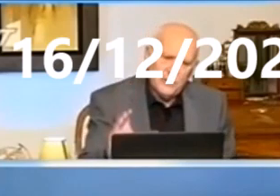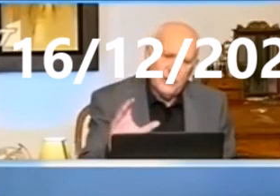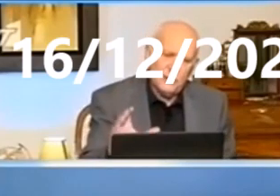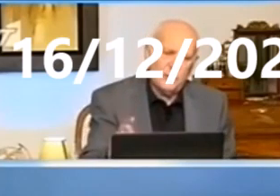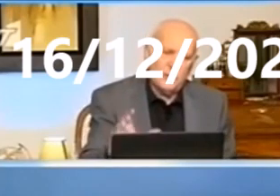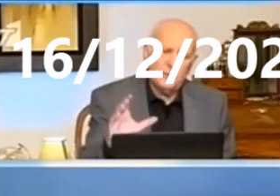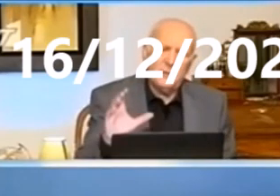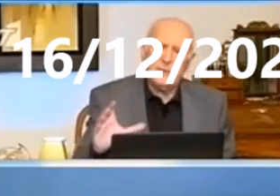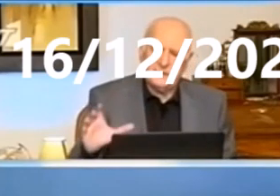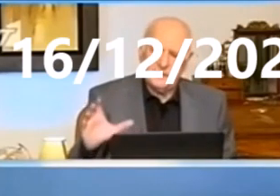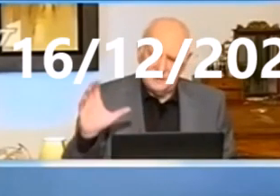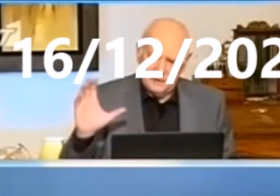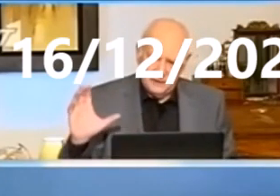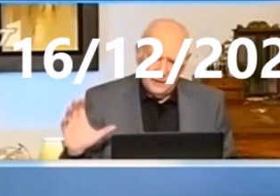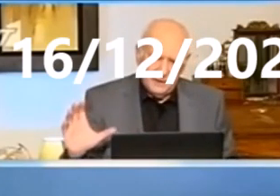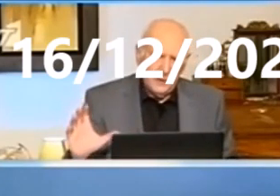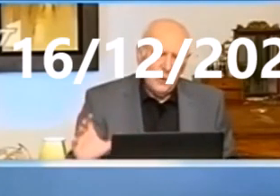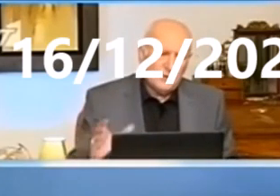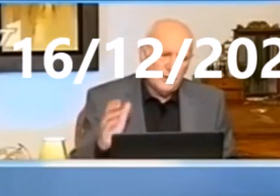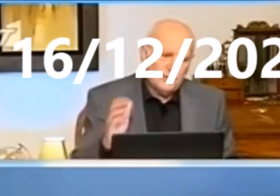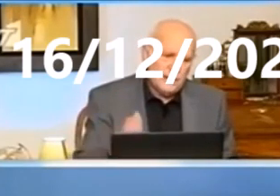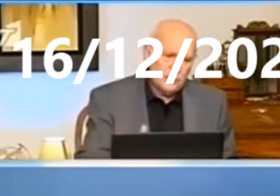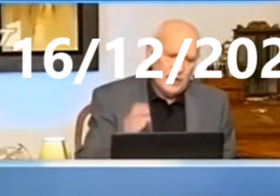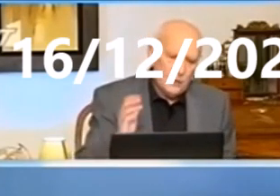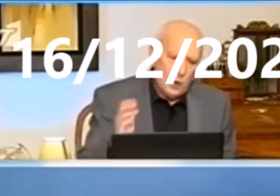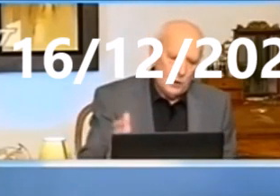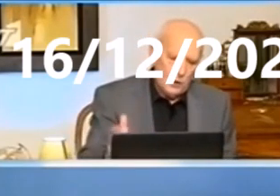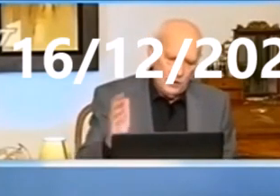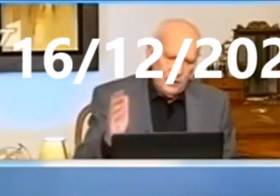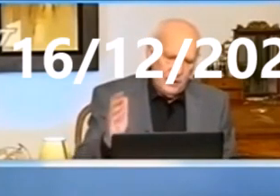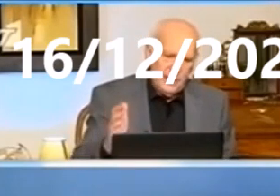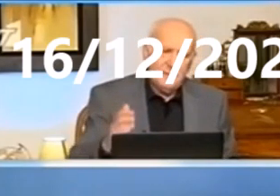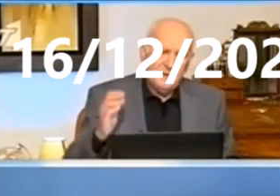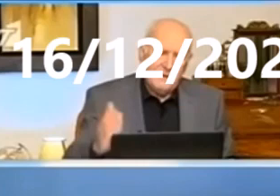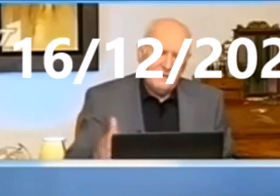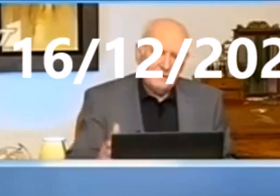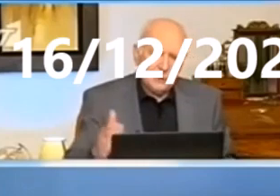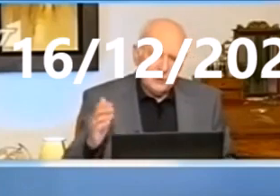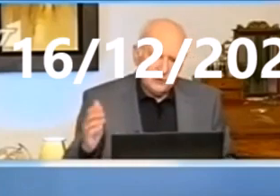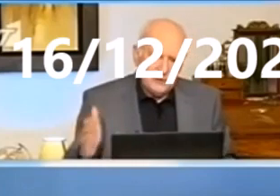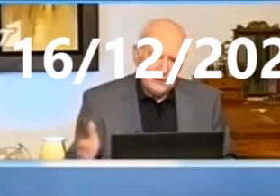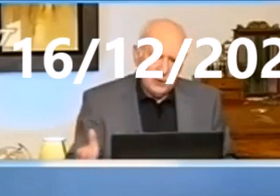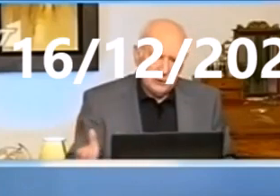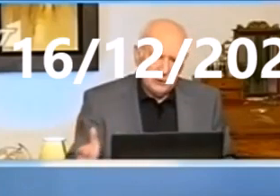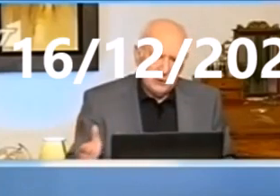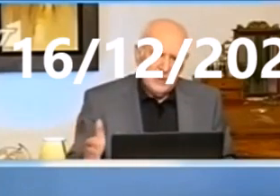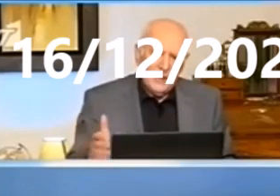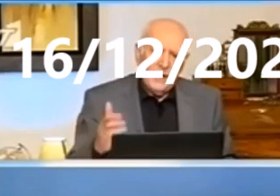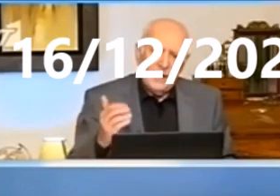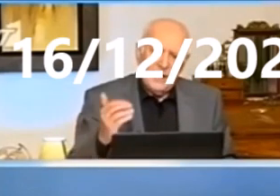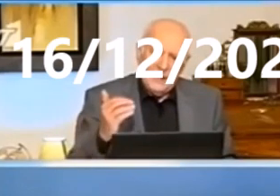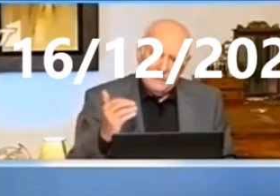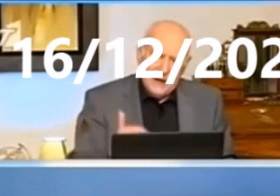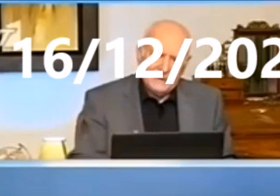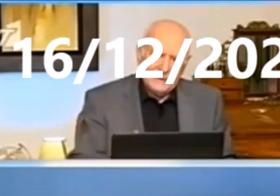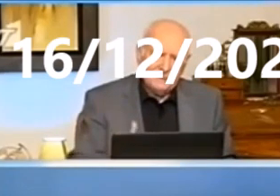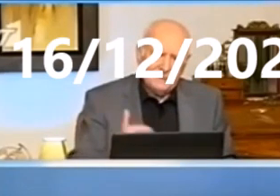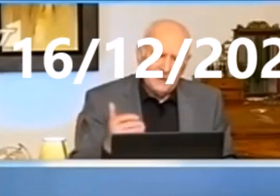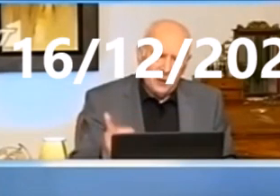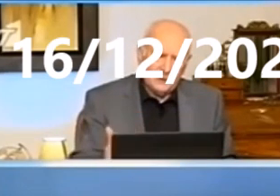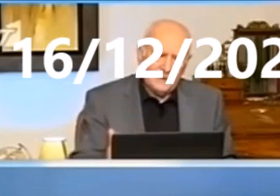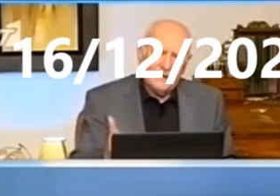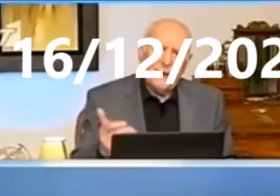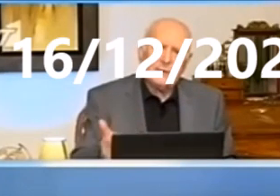Δεν τον θεωρούν προϋπόθεση, ούτε το βάζουν σαν όρο επιβράβευσης των προσπαθειών τους, αλλά